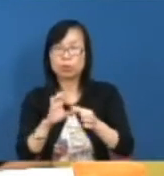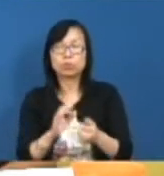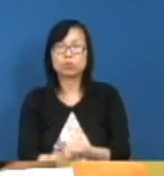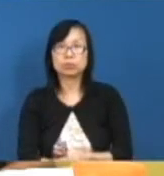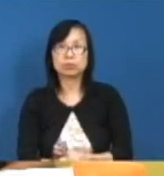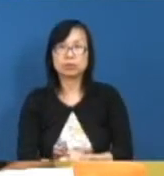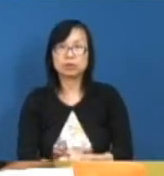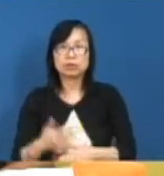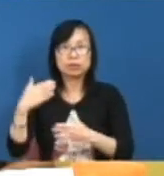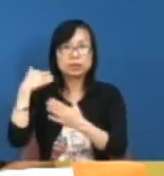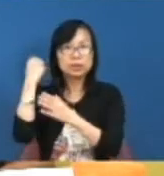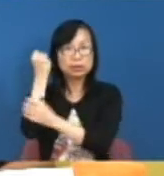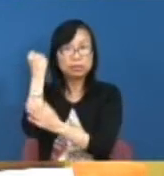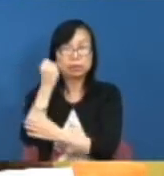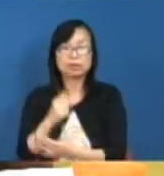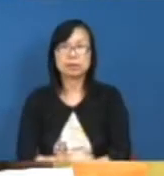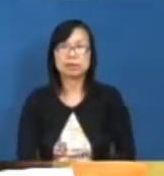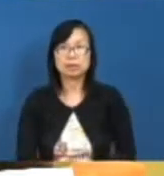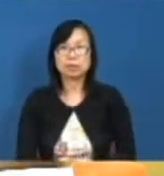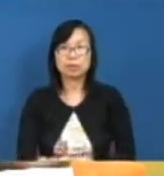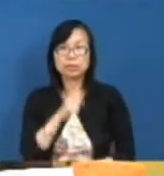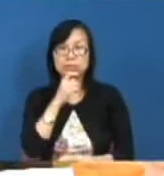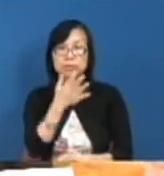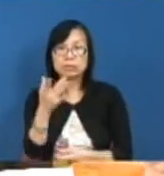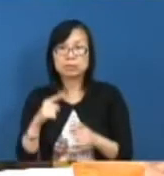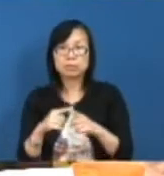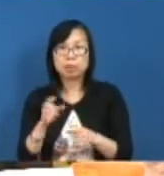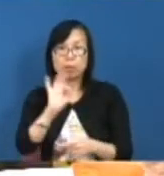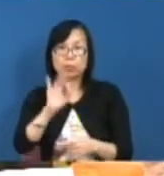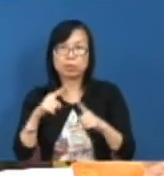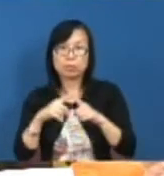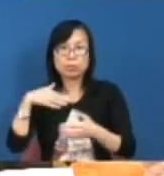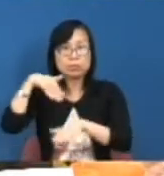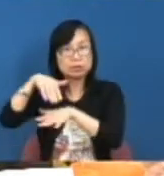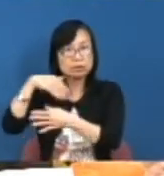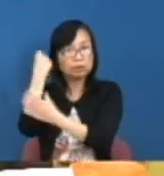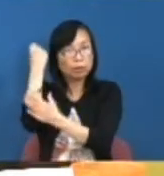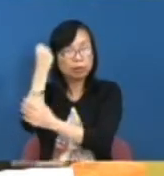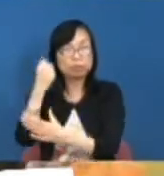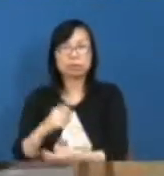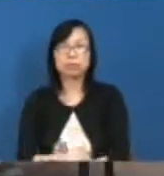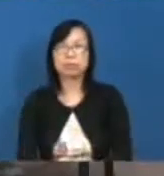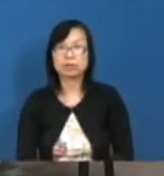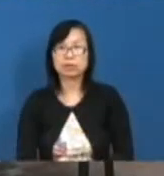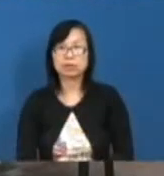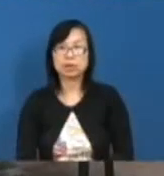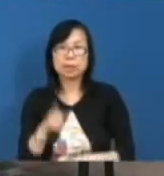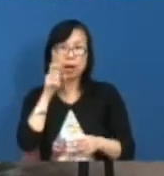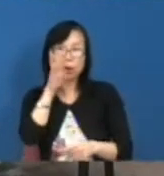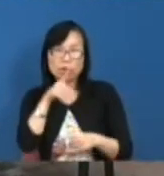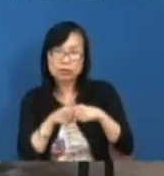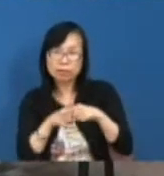崩咩？佢搵几千人围住，都冇人去示威。如果老实讲讲呢番说